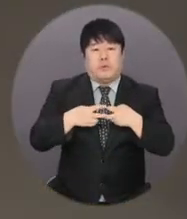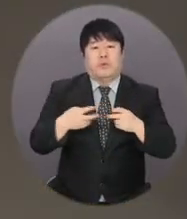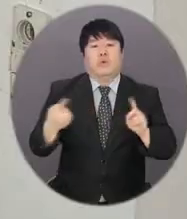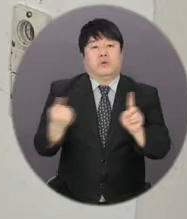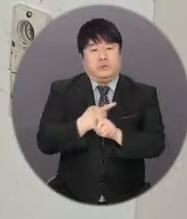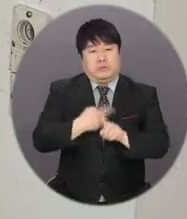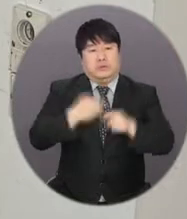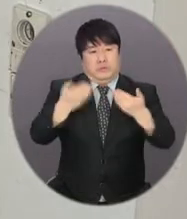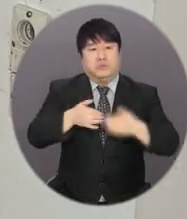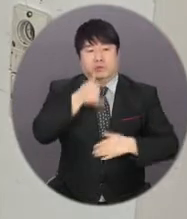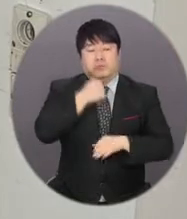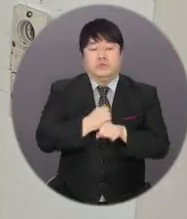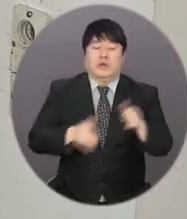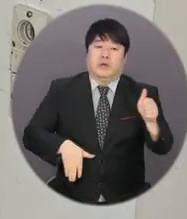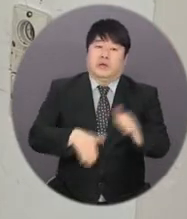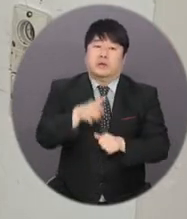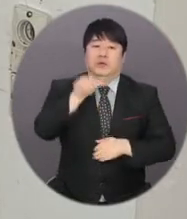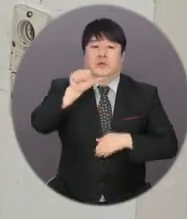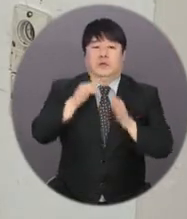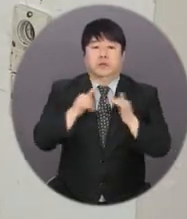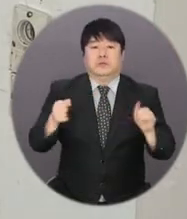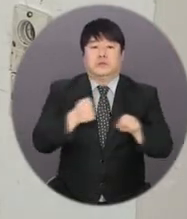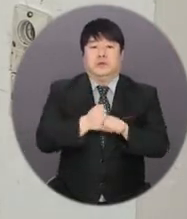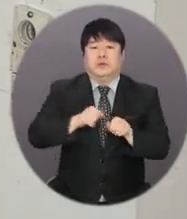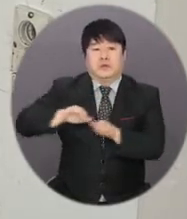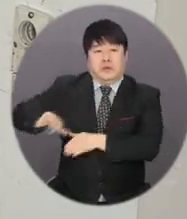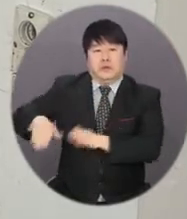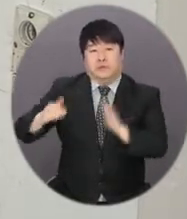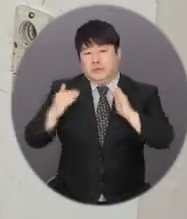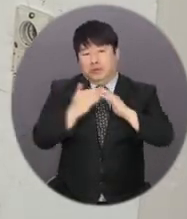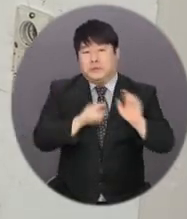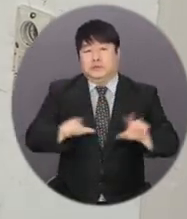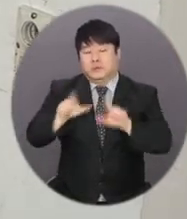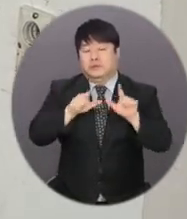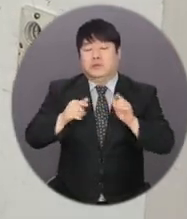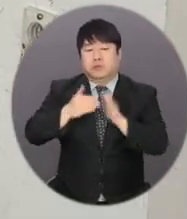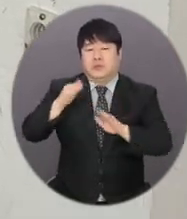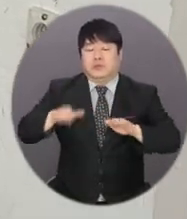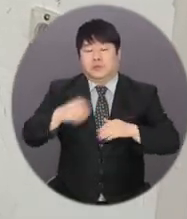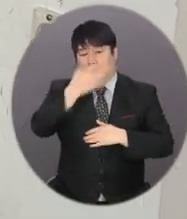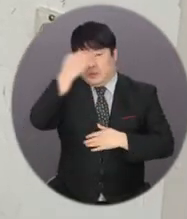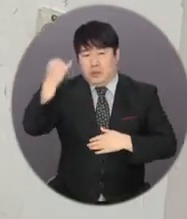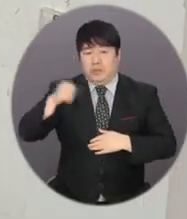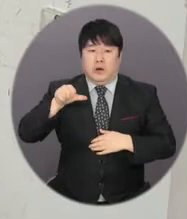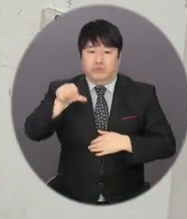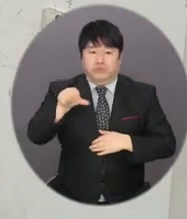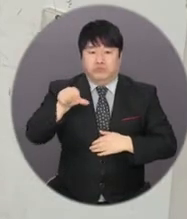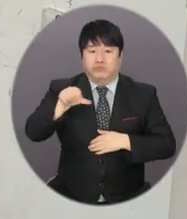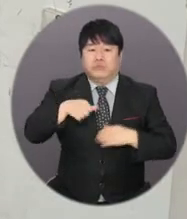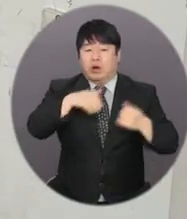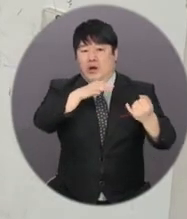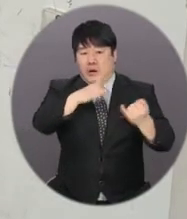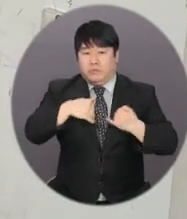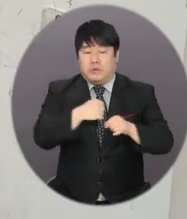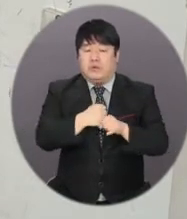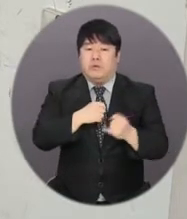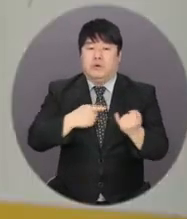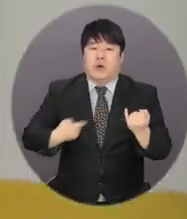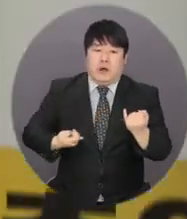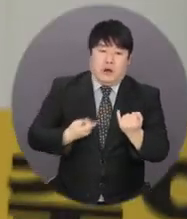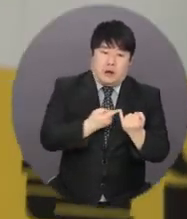있습니다. 가해자 A씨는 바로 옆집에 사는 이웃 할머니를 초인종을 눌러 불러낸 뒤 흉기를